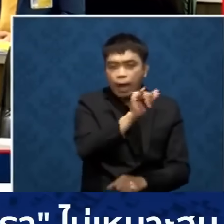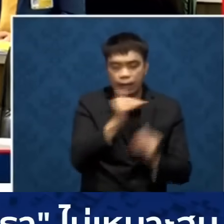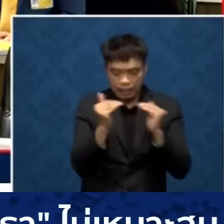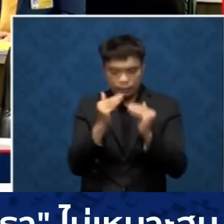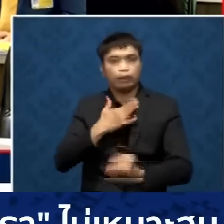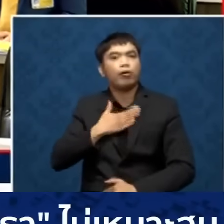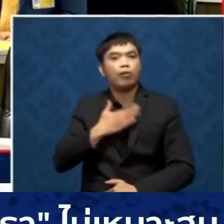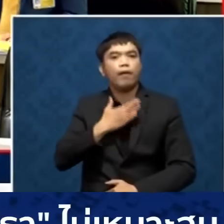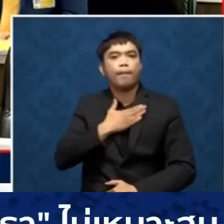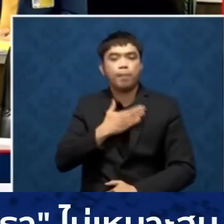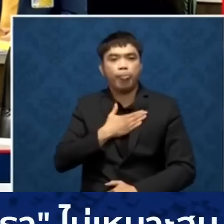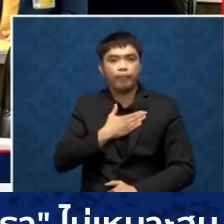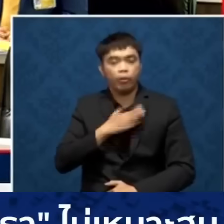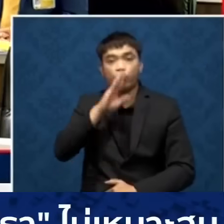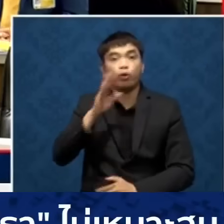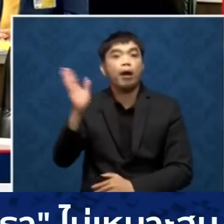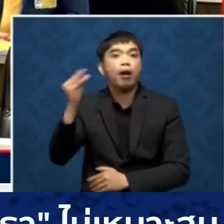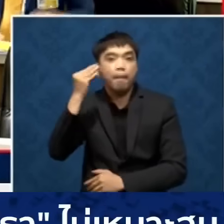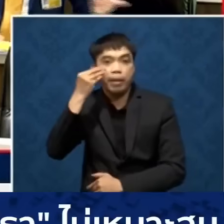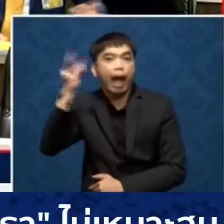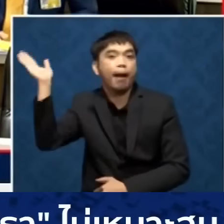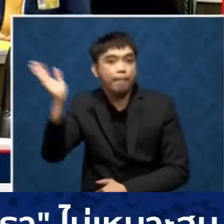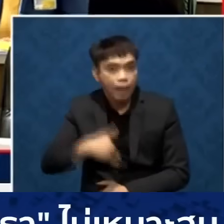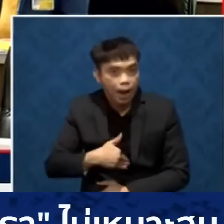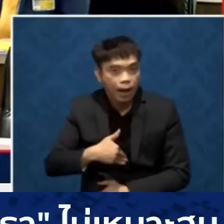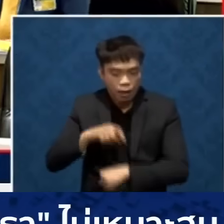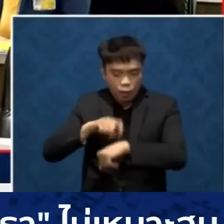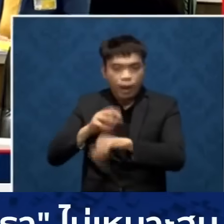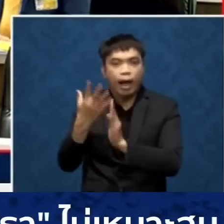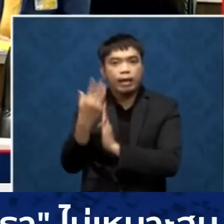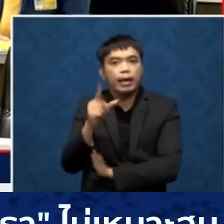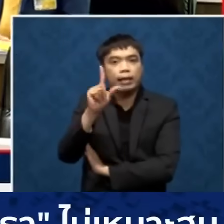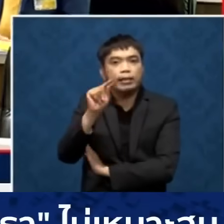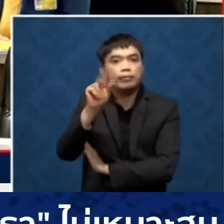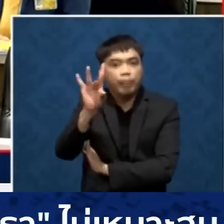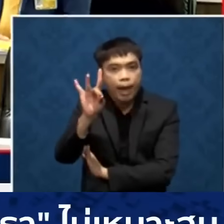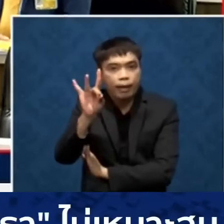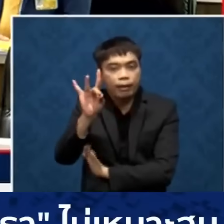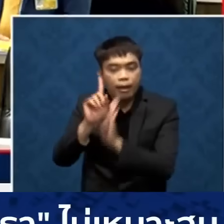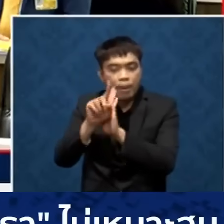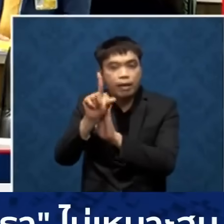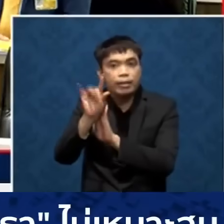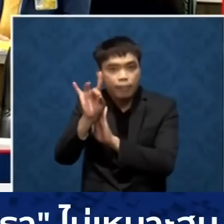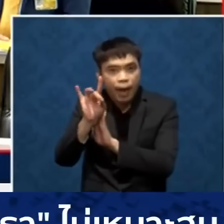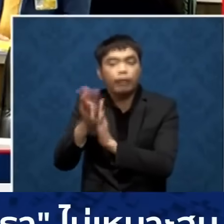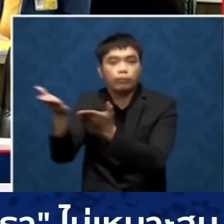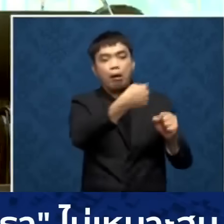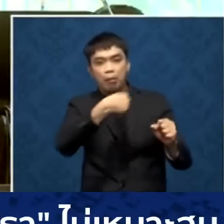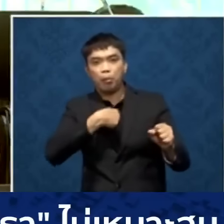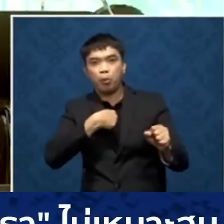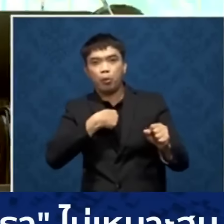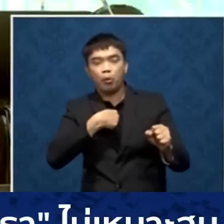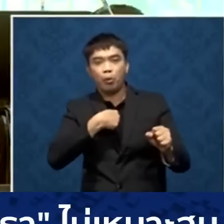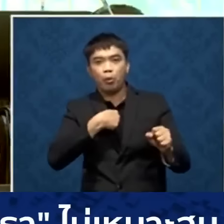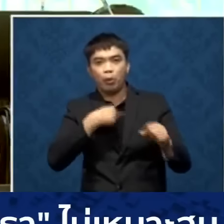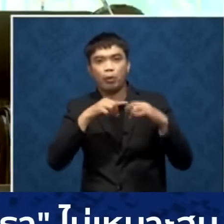ไกลเสนอเข้าสู่ที่ประชุมสภาซึ่งระบุถึงการยกเลิกความผิดฐานหมิ่นประมาทดูหมิ่นสถาบันพระมหากษัตริย์พร้อมทั้งกำ